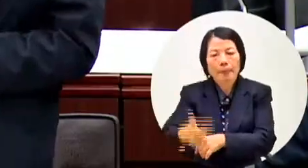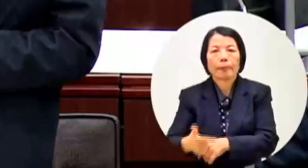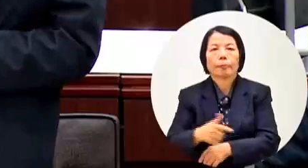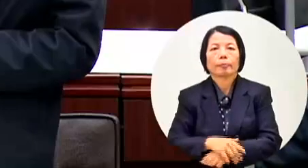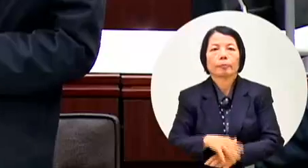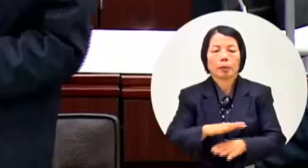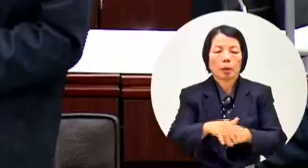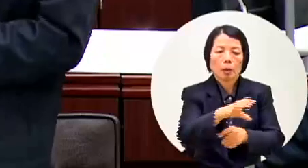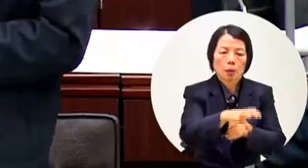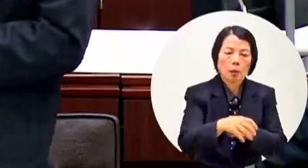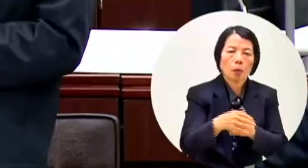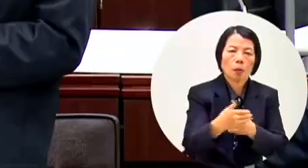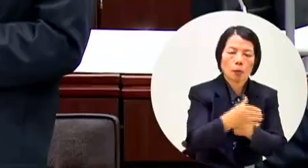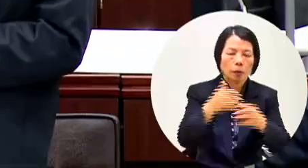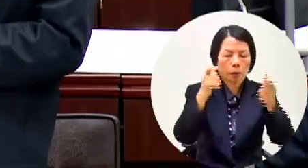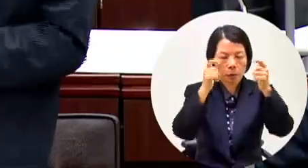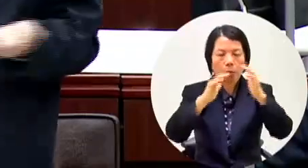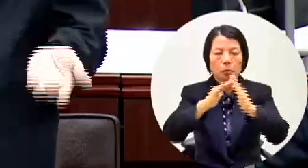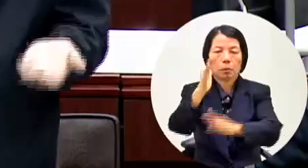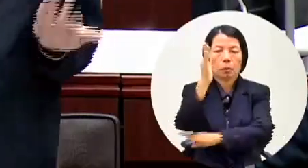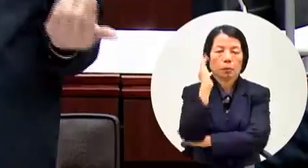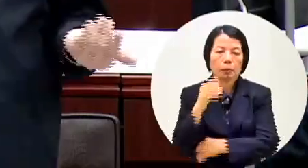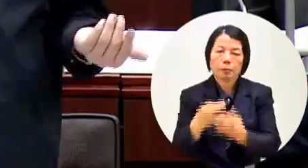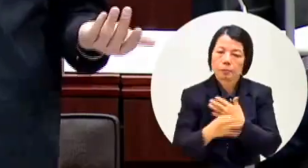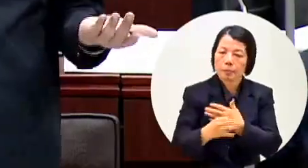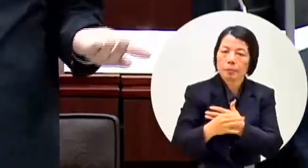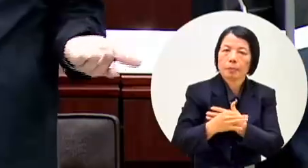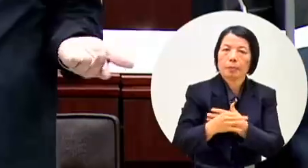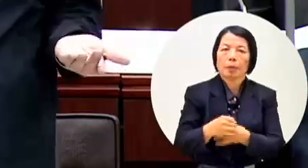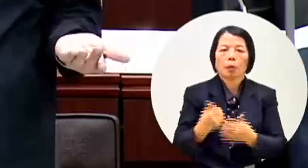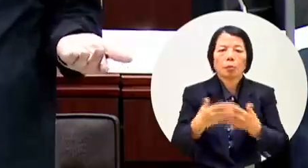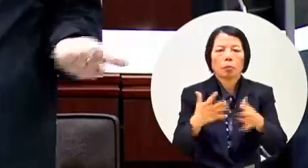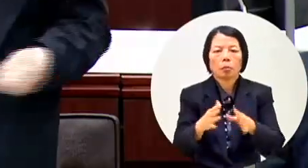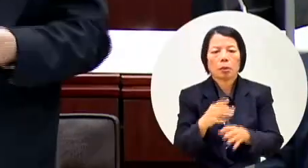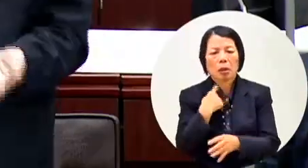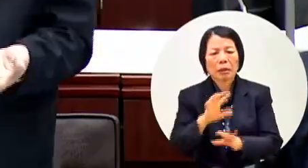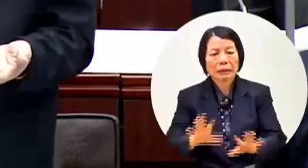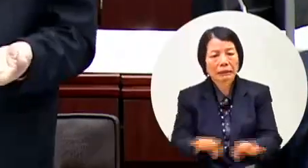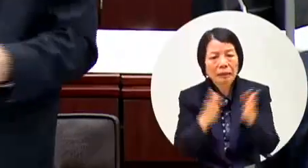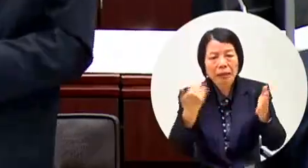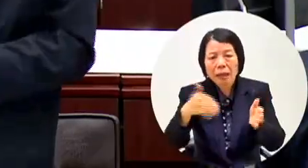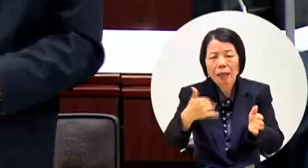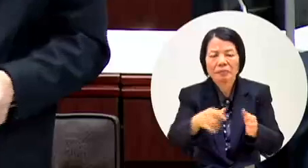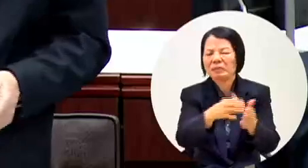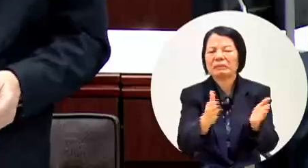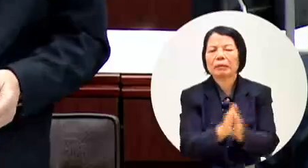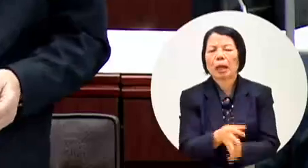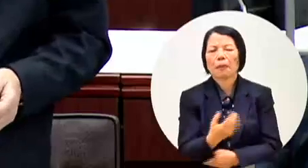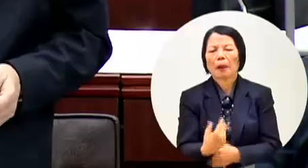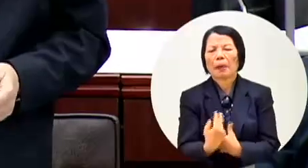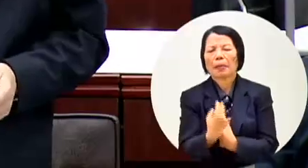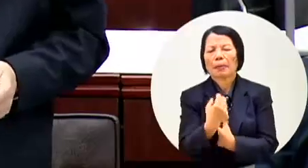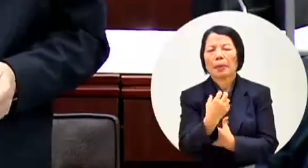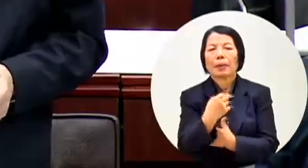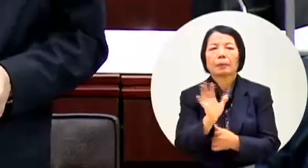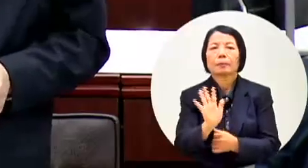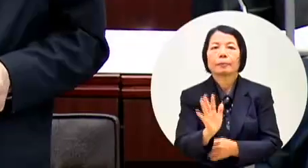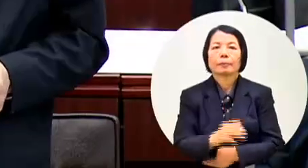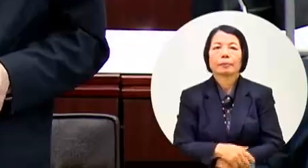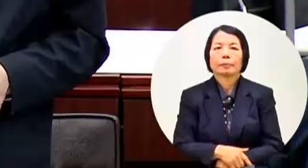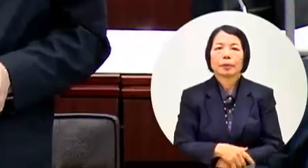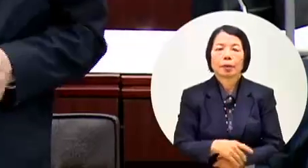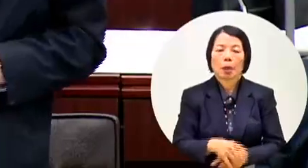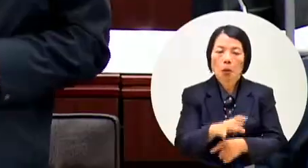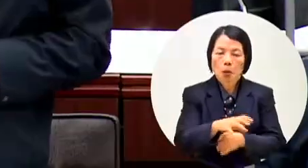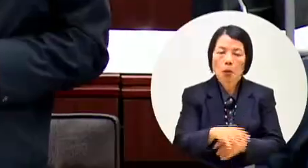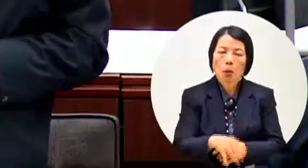农会、渔会试试看嘛。我们还没动就唱衰，没有意思嘛，让我们做嘛。而且农民渔民占的人数很少，但